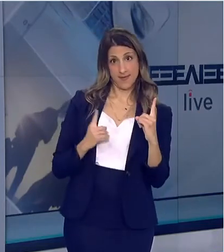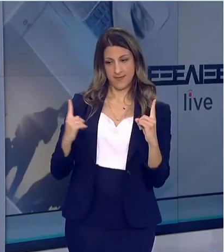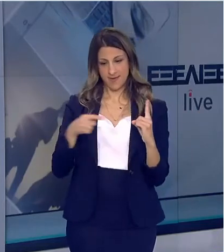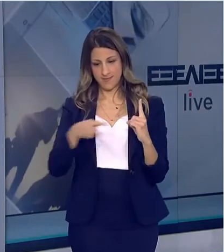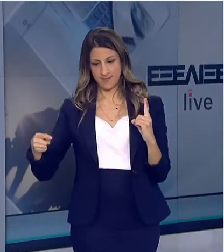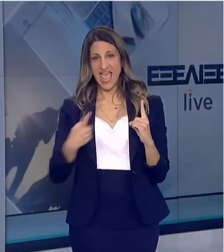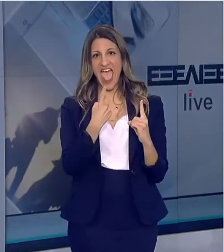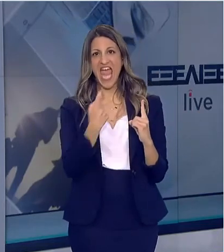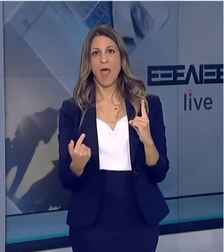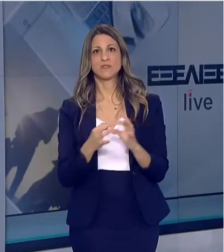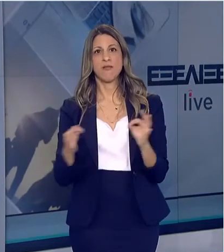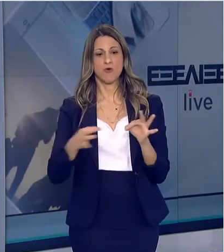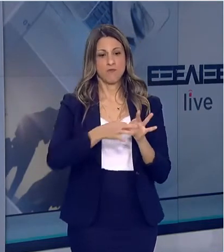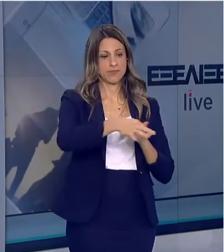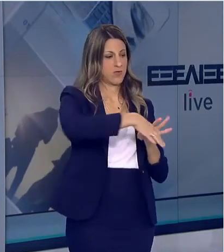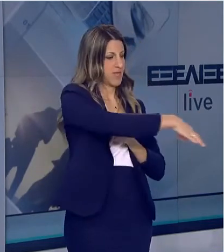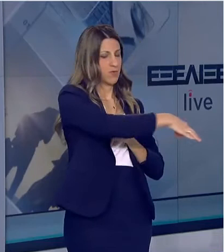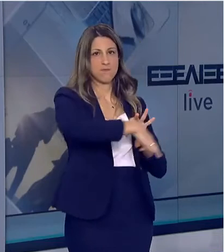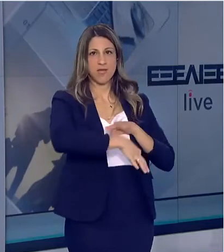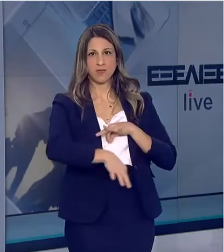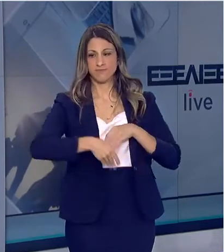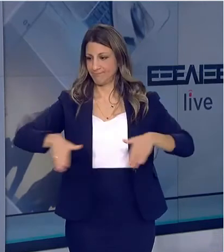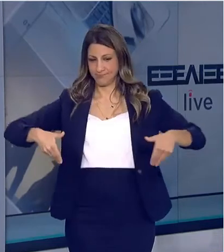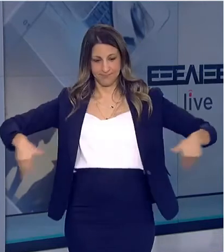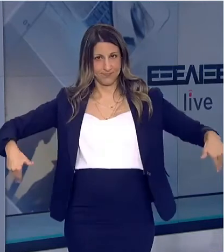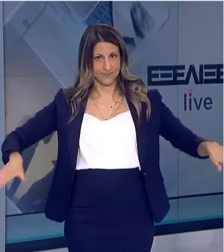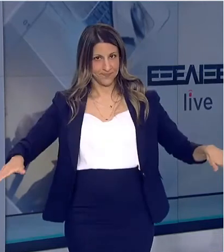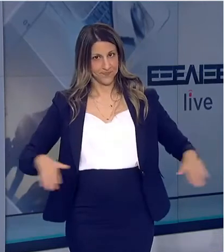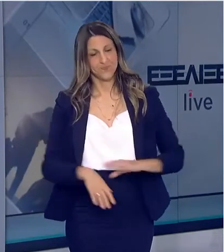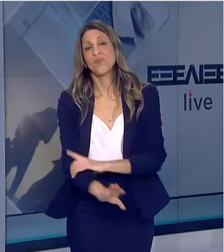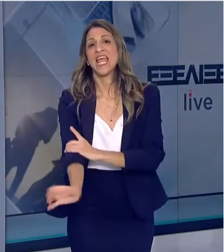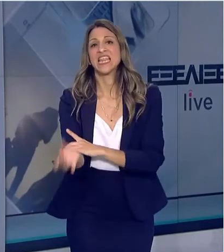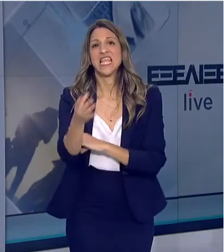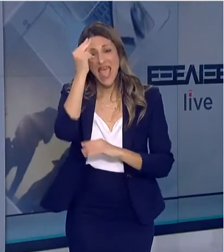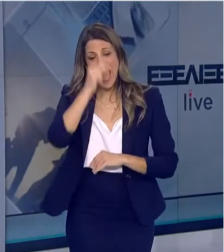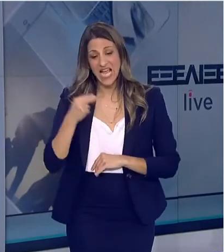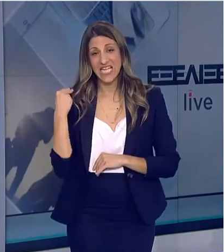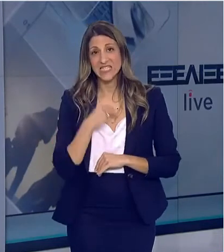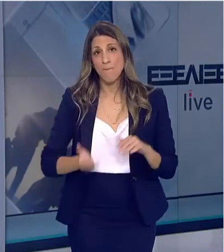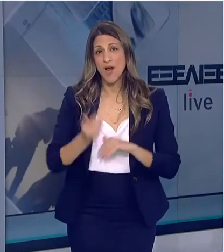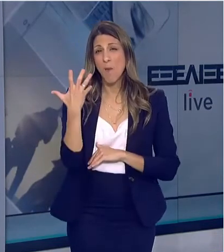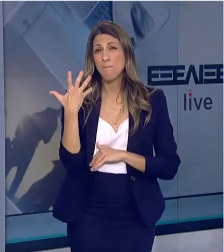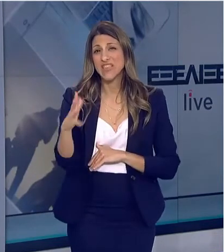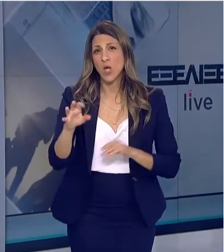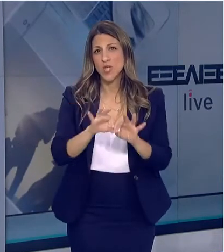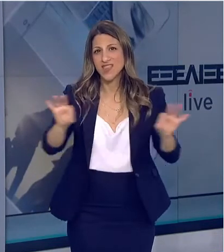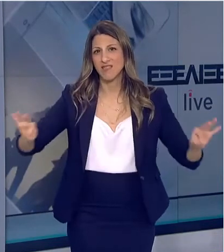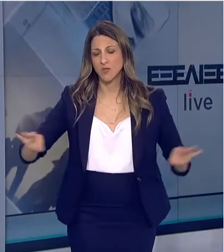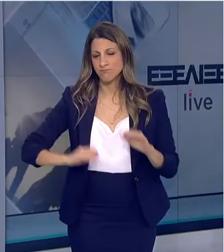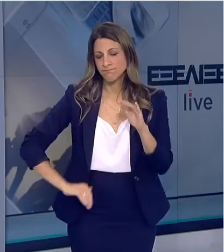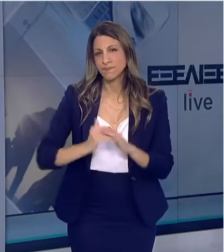τους προς όλες τις κατευθύνσεις. Για τους χώρους λατρείας που είναι άνω των 500 τετραγωνικών, ο μέγιστος επιτρεπόμενος αριθμός